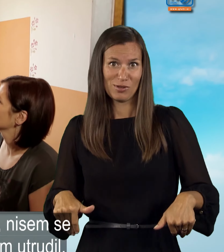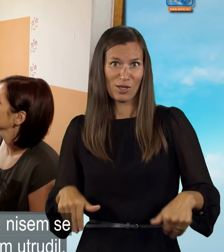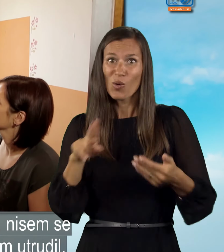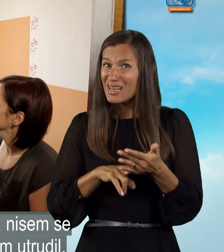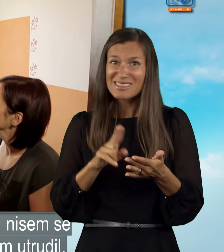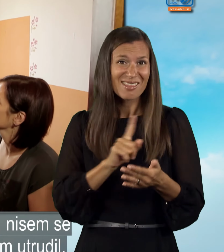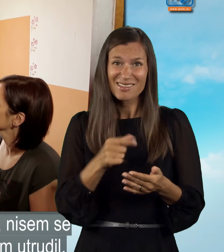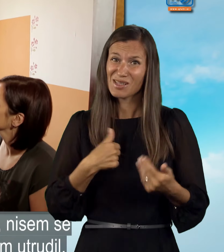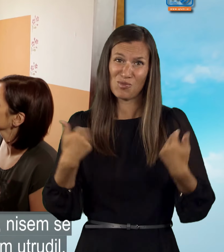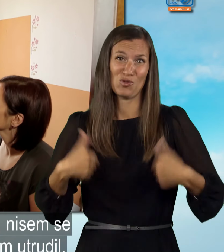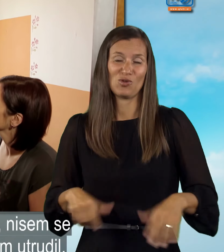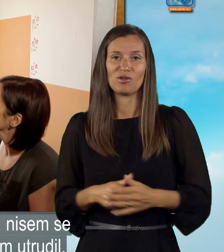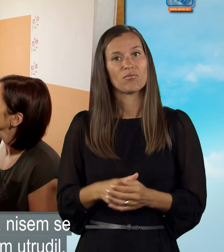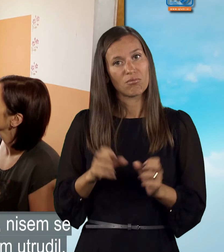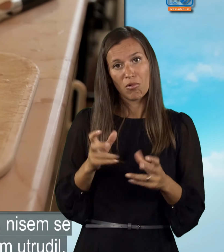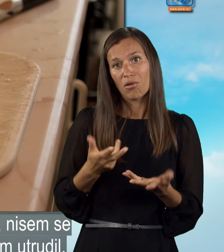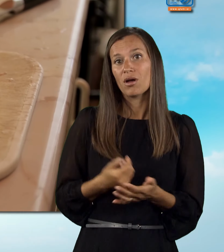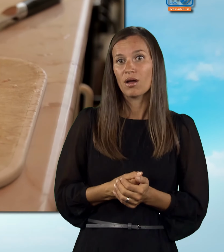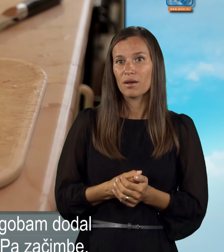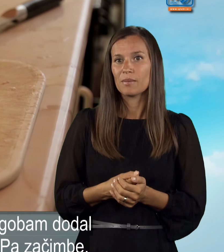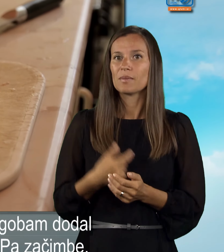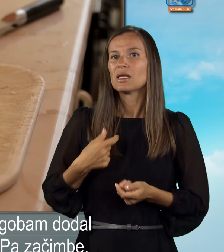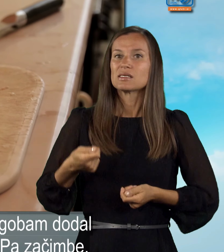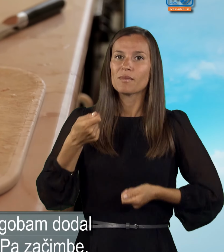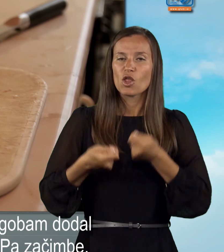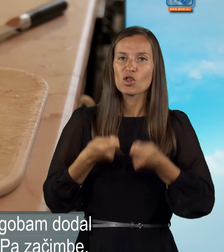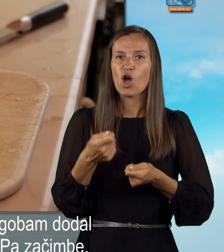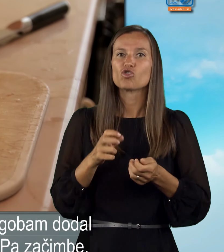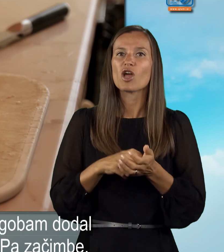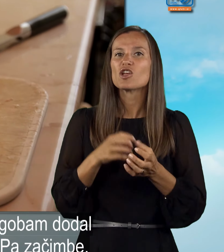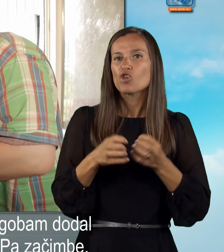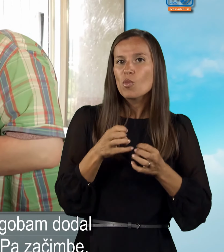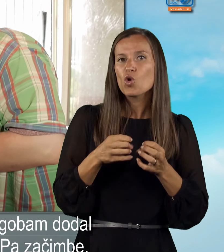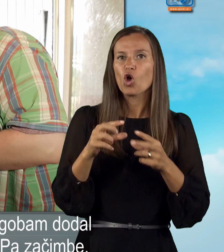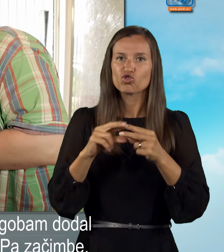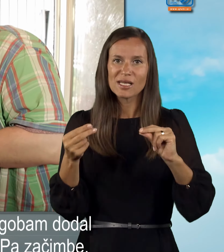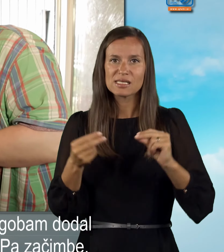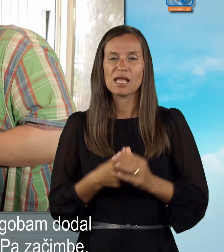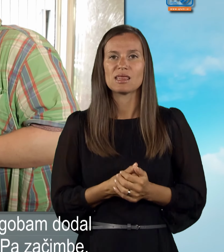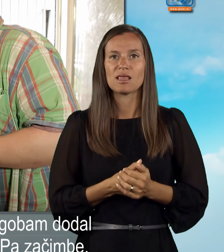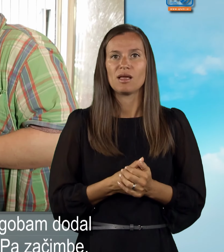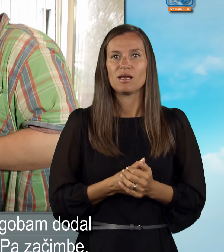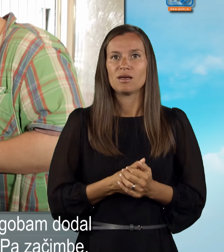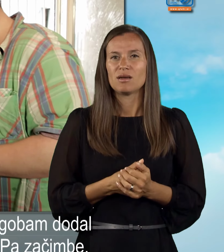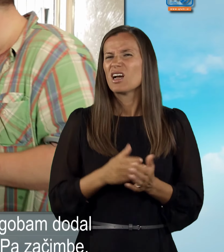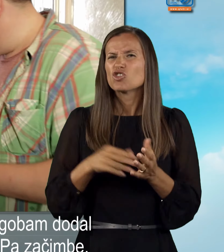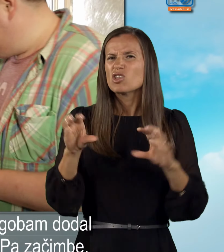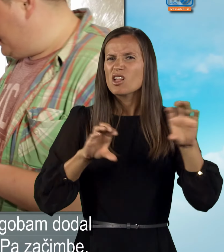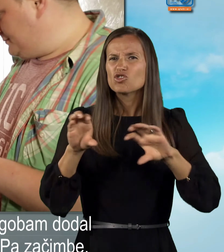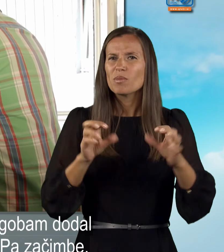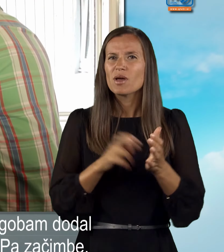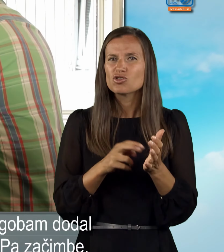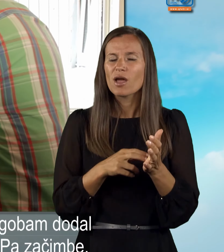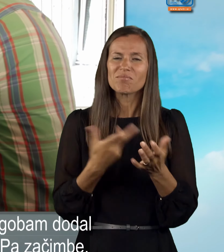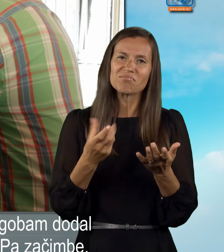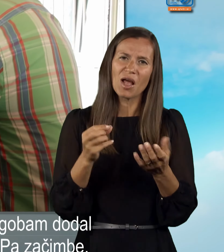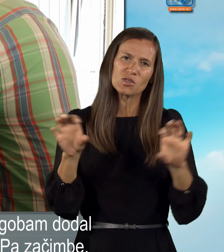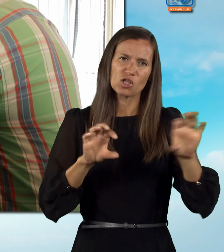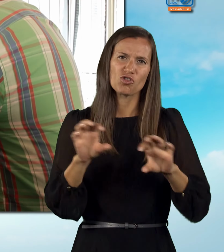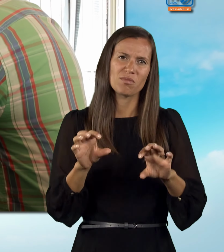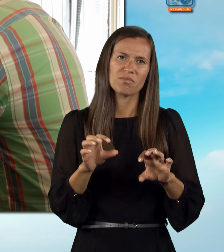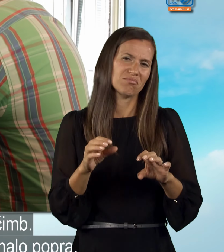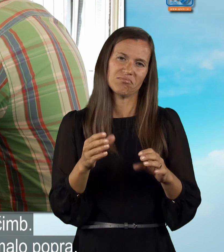se utrudil. Res se nisem utrudil. Zdaj sem pa gobom dodal, se pravi, čebulo pa česen. Dobro. Pa kakšne začimbe še?